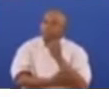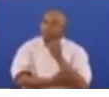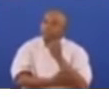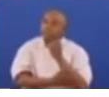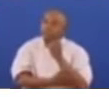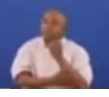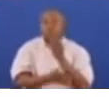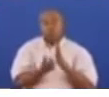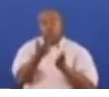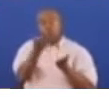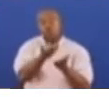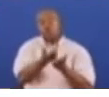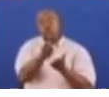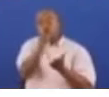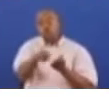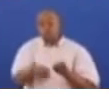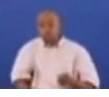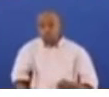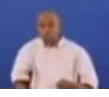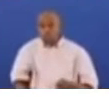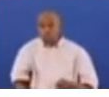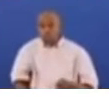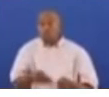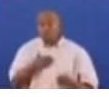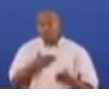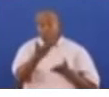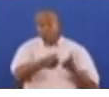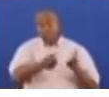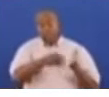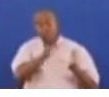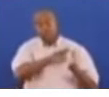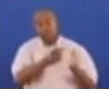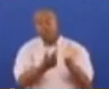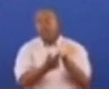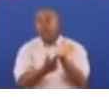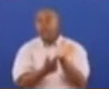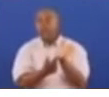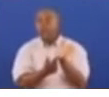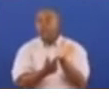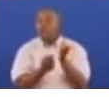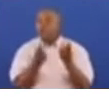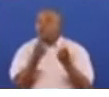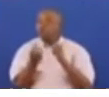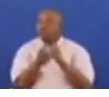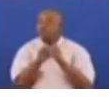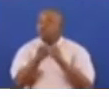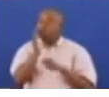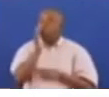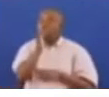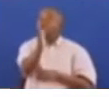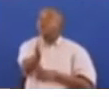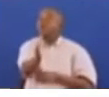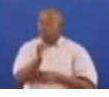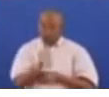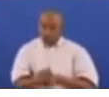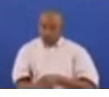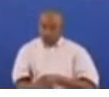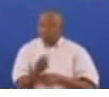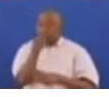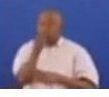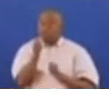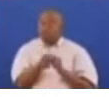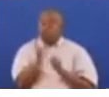hatupigi ramli, ndio maana mimi mkononi kwangu nimeshika salary slip. Hatufanyi ramli, tunaongea vitu ambavyo viko